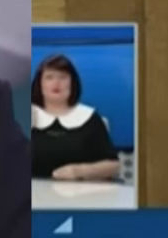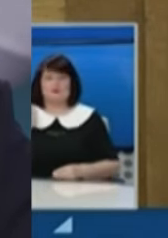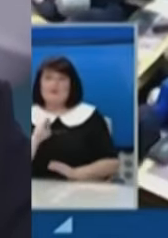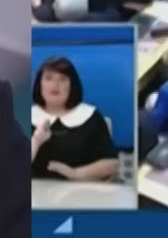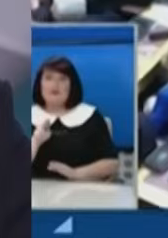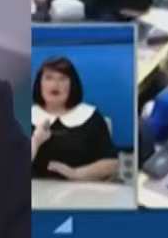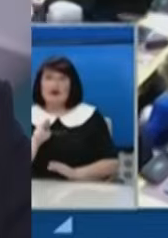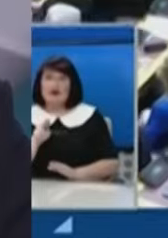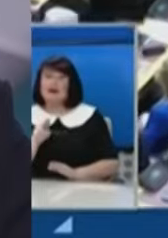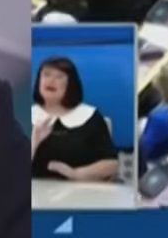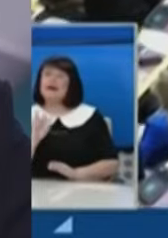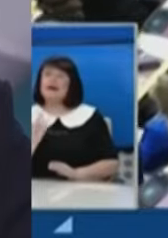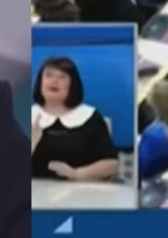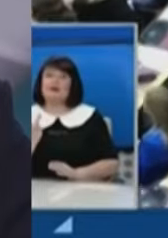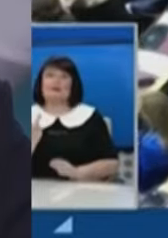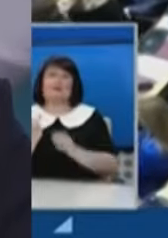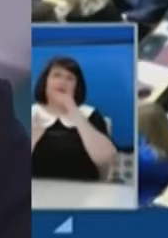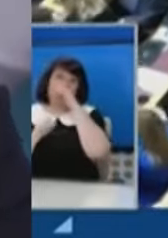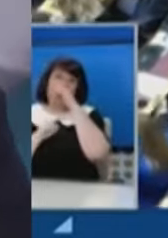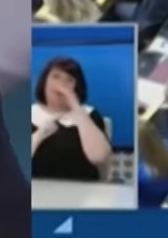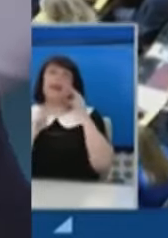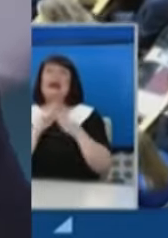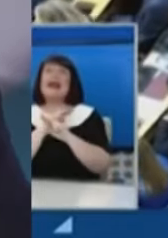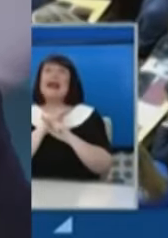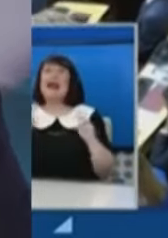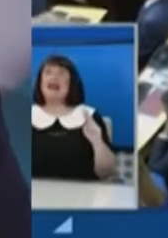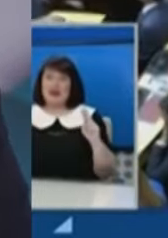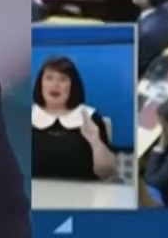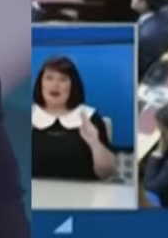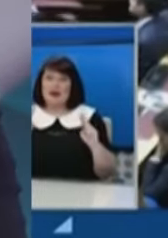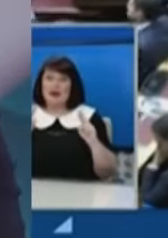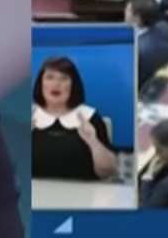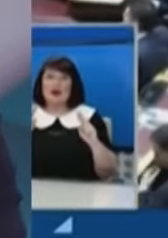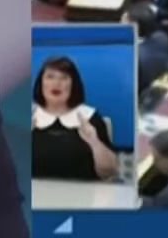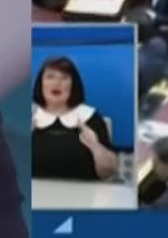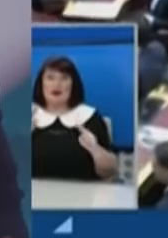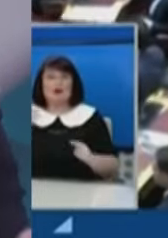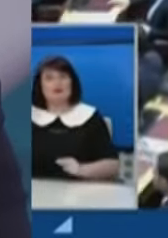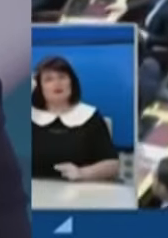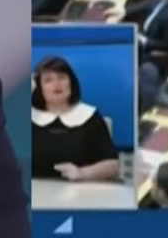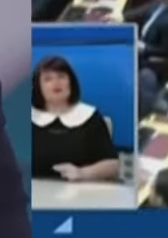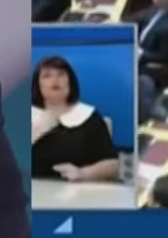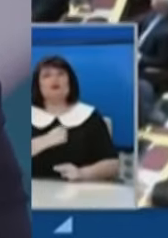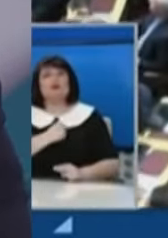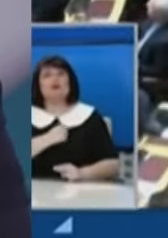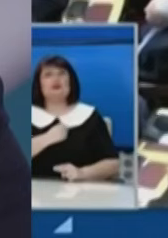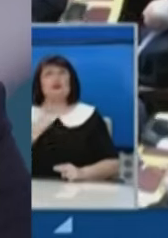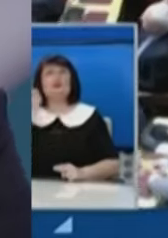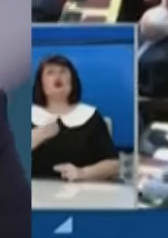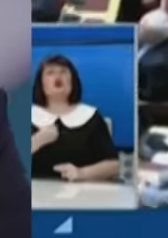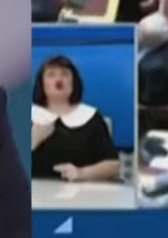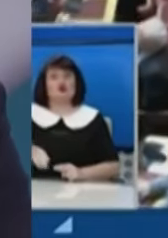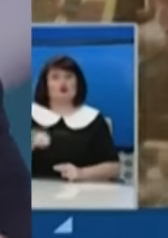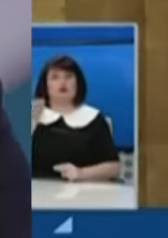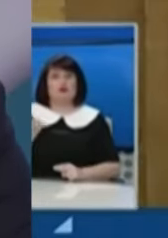ξεκινούν από την κυβέρνησή μας. Κύριε Στυλιανίδη, παρακολουθούμε, περιμένουμε και τις απαντήσεις, το αποτέλεσμα δηλαδή της ερώτησης,